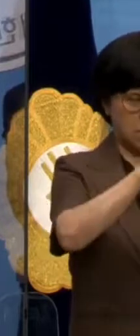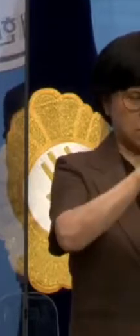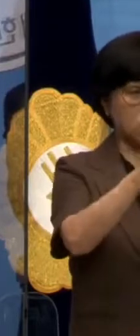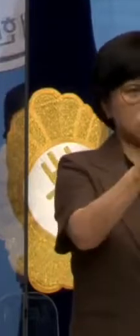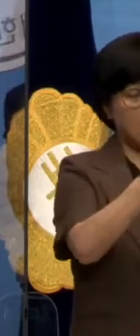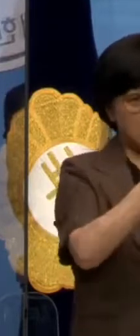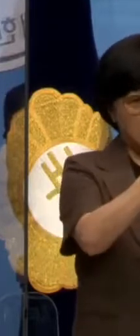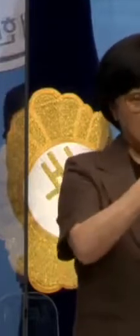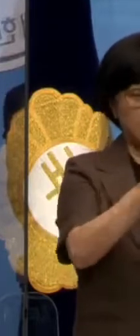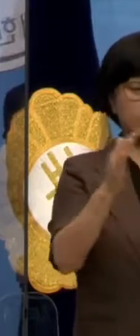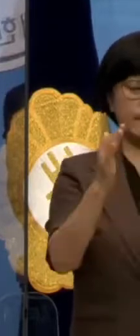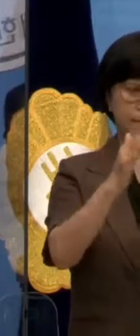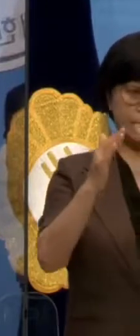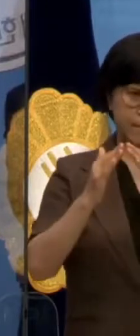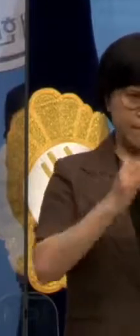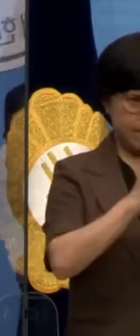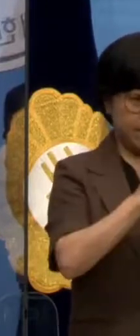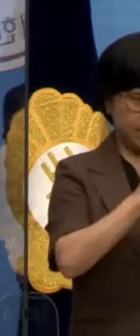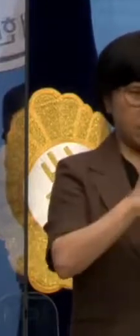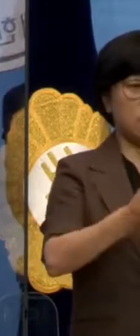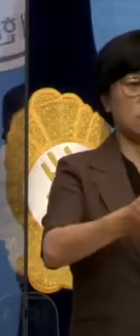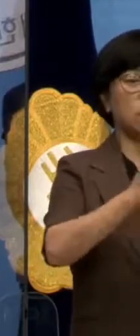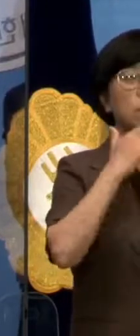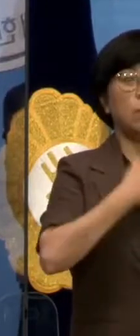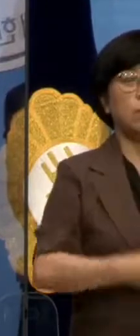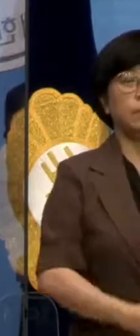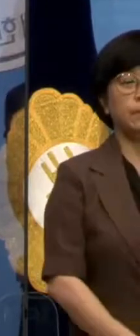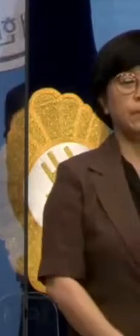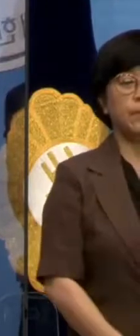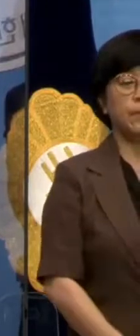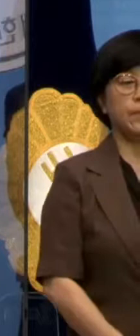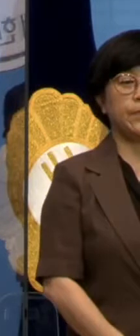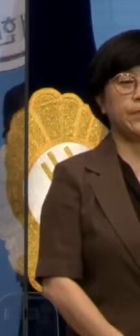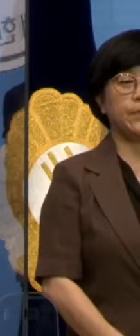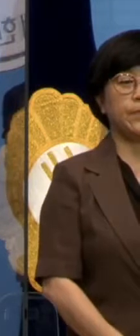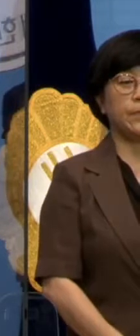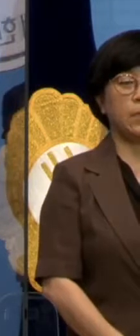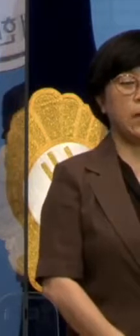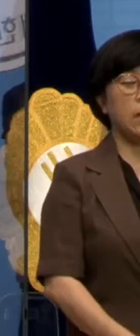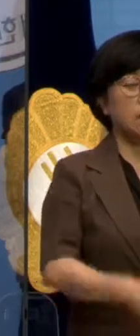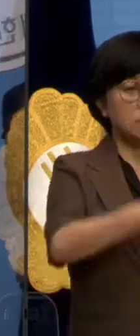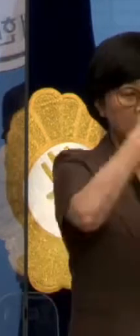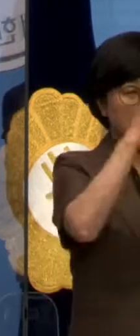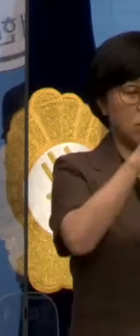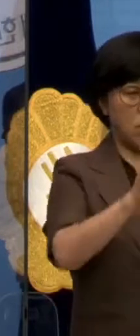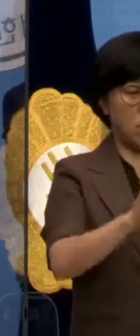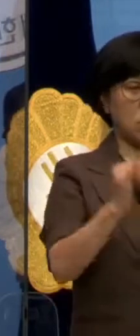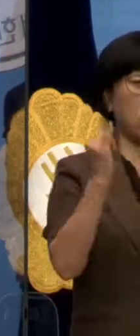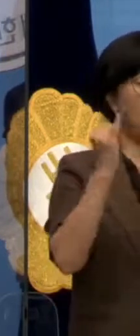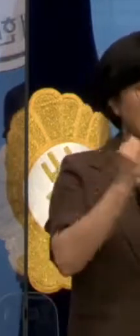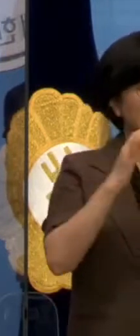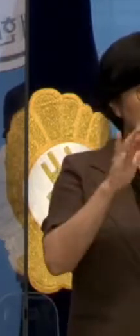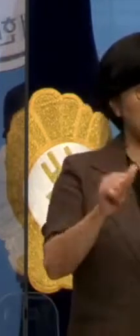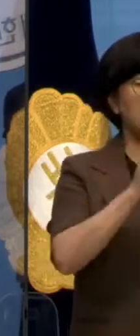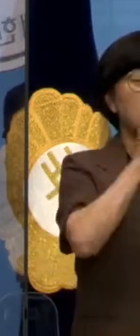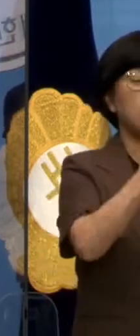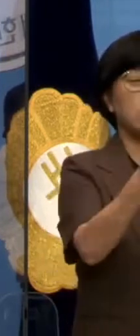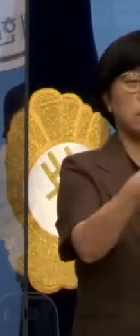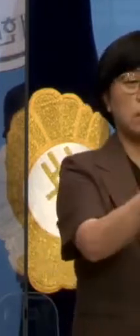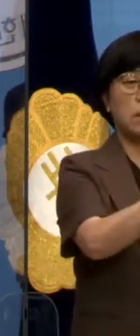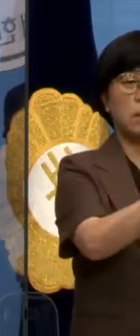상가와 주거시설 등을 짓고 싶어 하십니다. 특히 청년과 신혼부부, 서민을